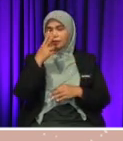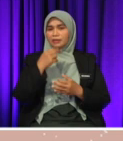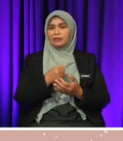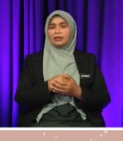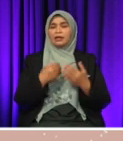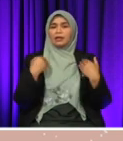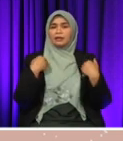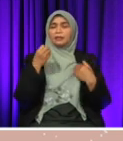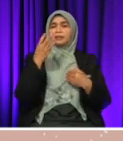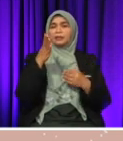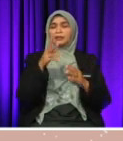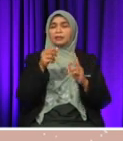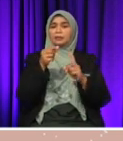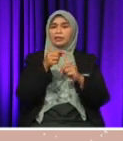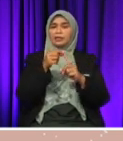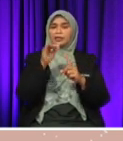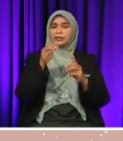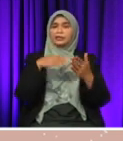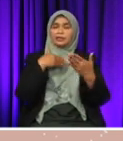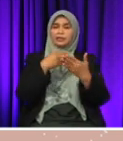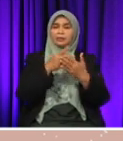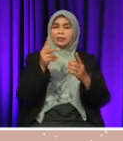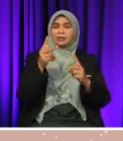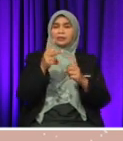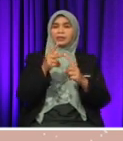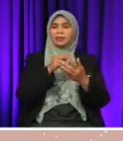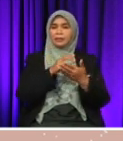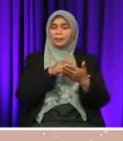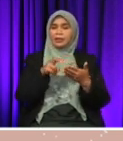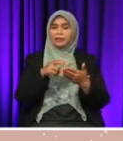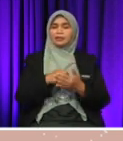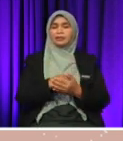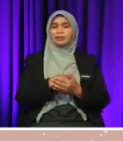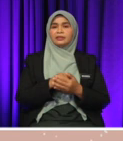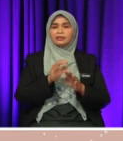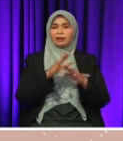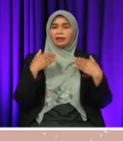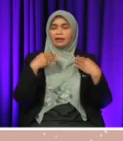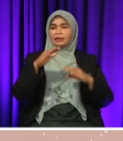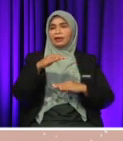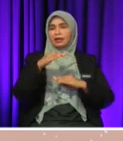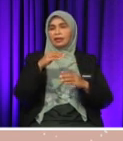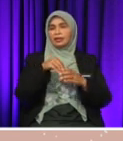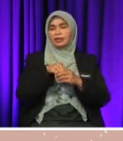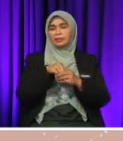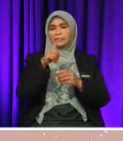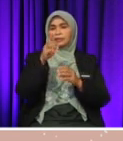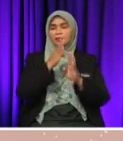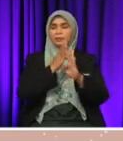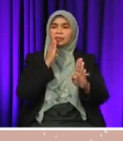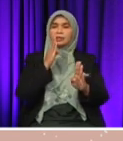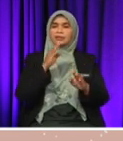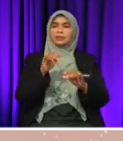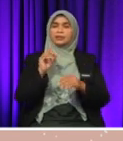berapa perkataan yang disampaikan oleh pengarang dan tidak ada haid dalam satu baris kita